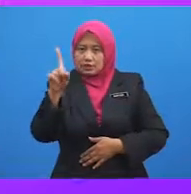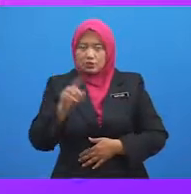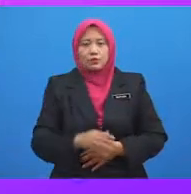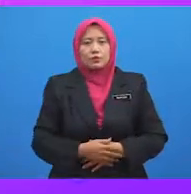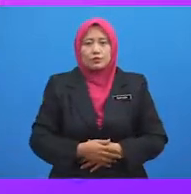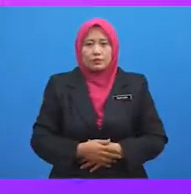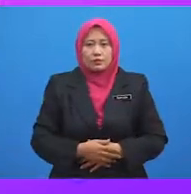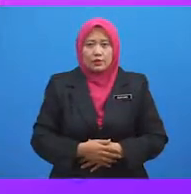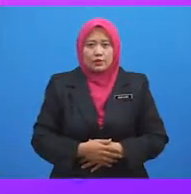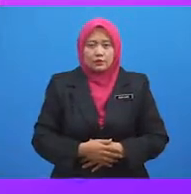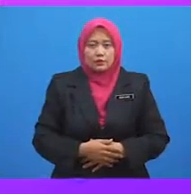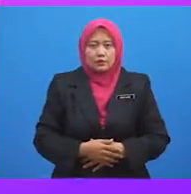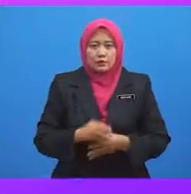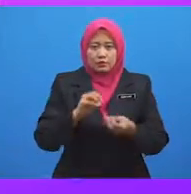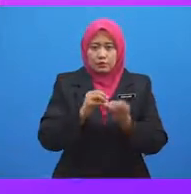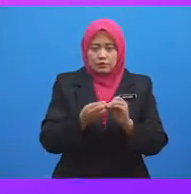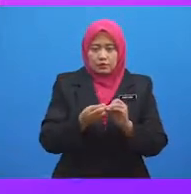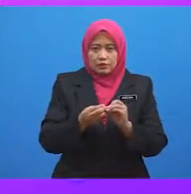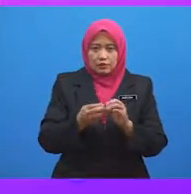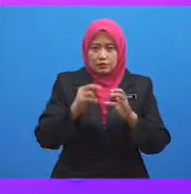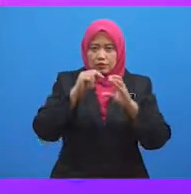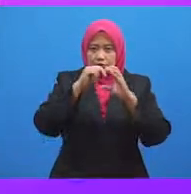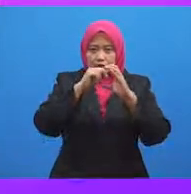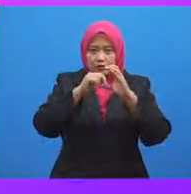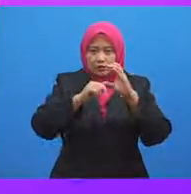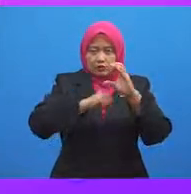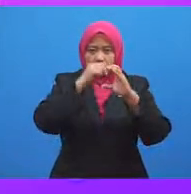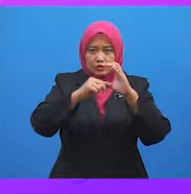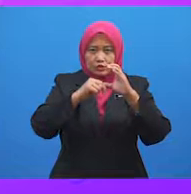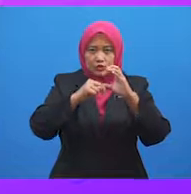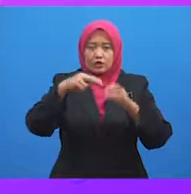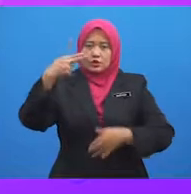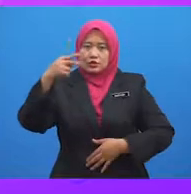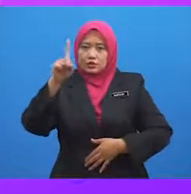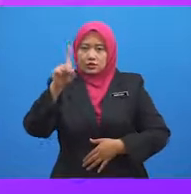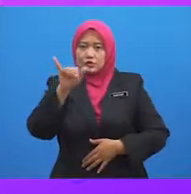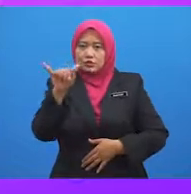Maka nombor nukleon hidrogen 1 ialah 1.